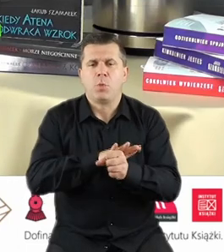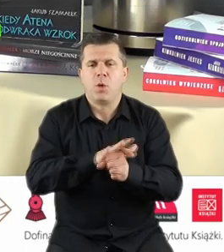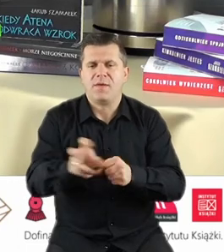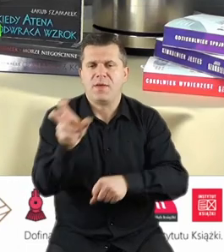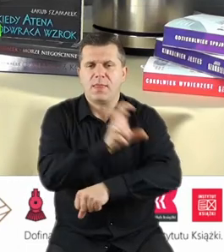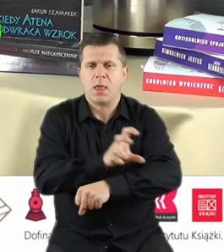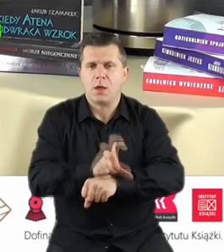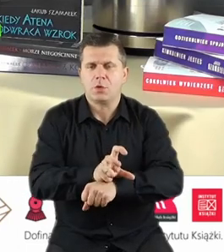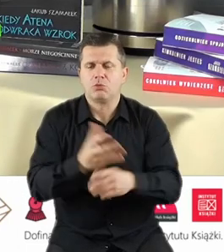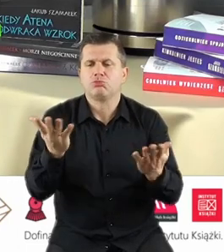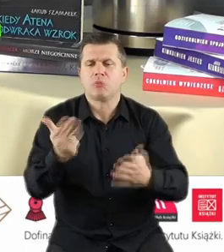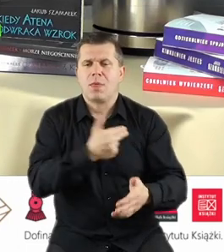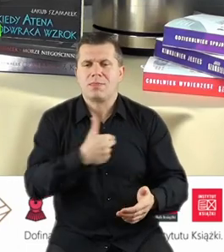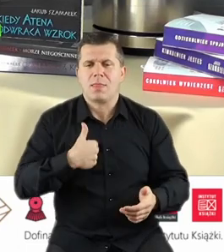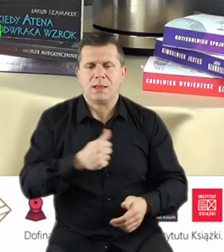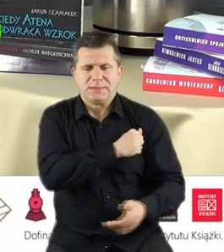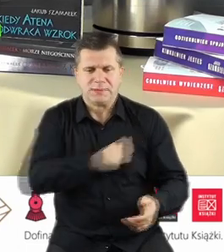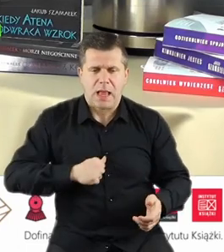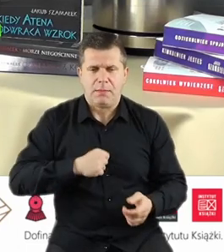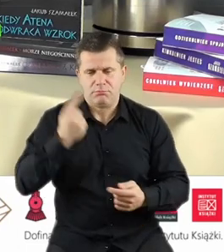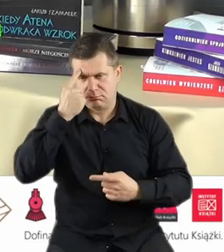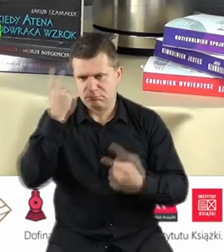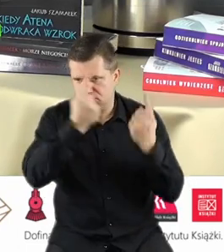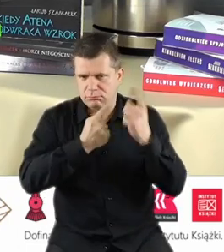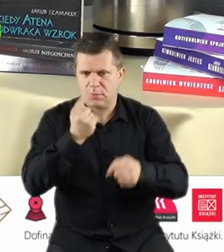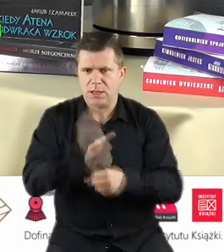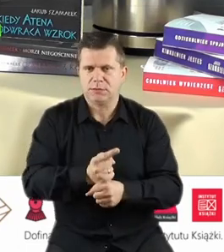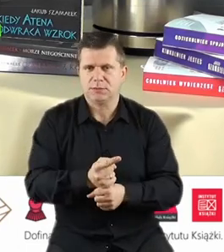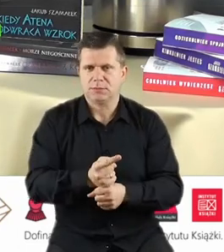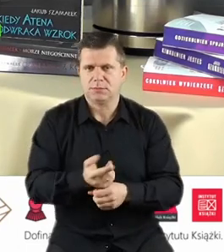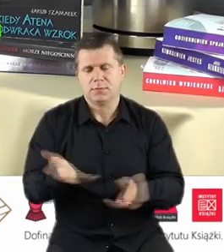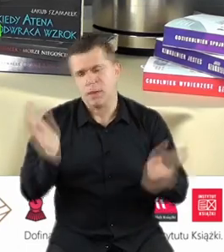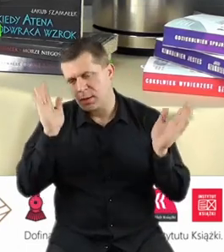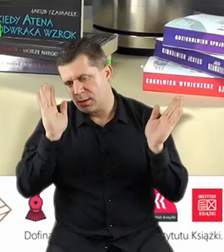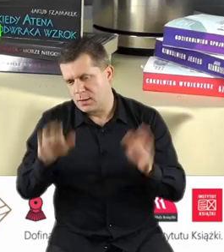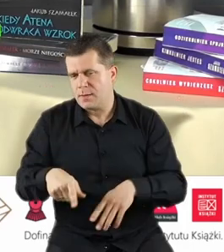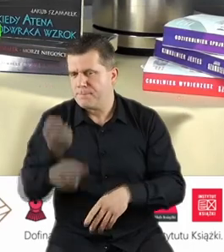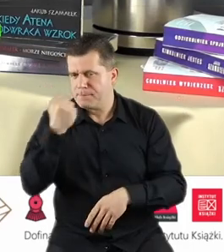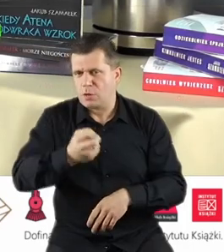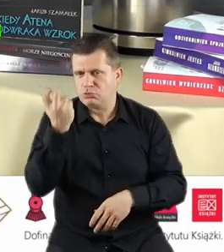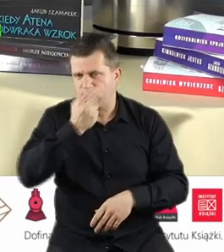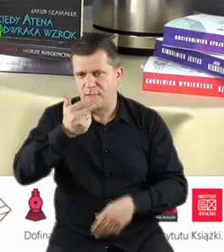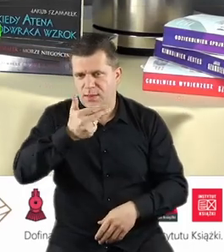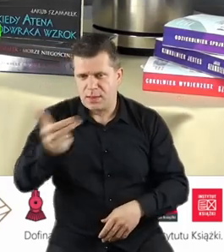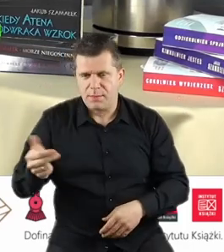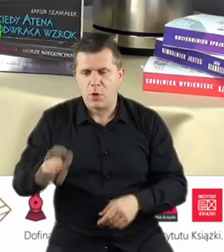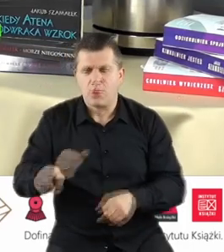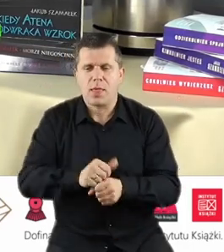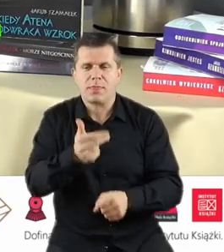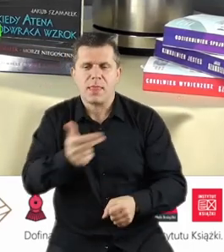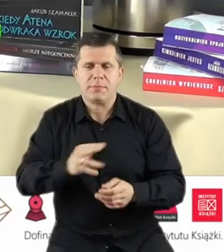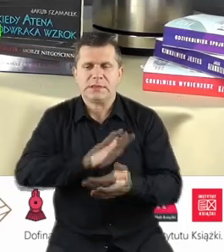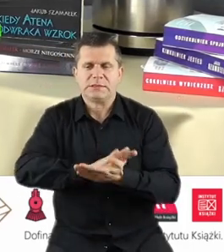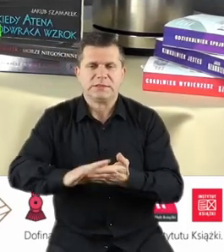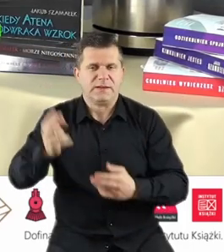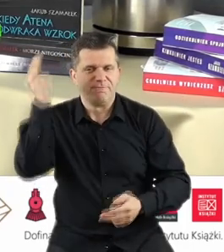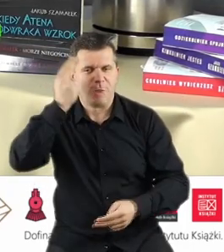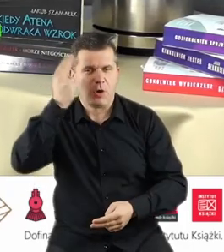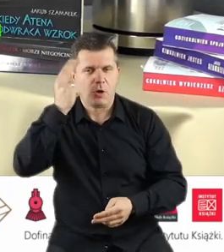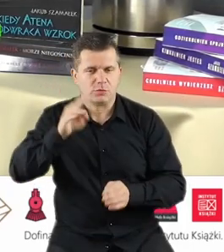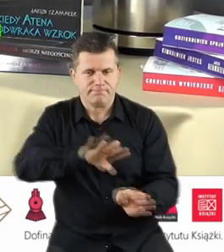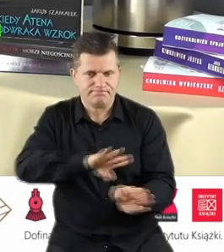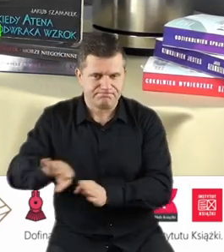czy też na nasze samostanowienie? No ale okej, to jest filozofia, to jest bardzo ciekawy temat, ale to jest temat filozoficzny. Natomiast w momencie, kiedy